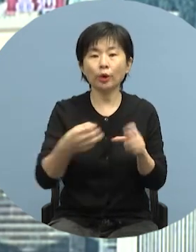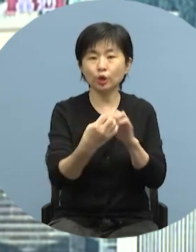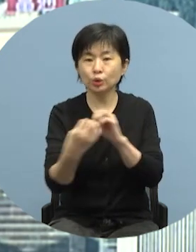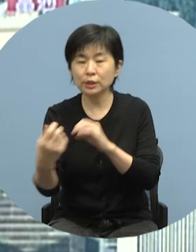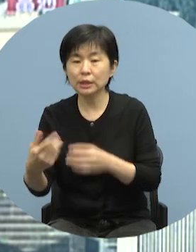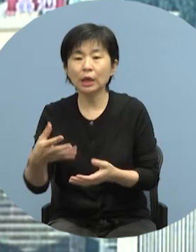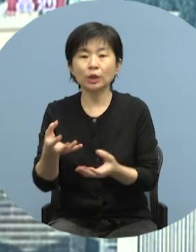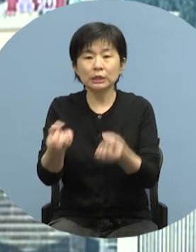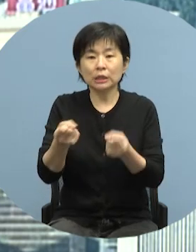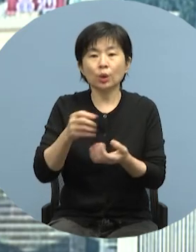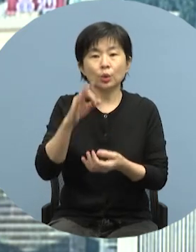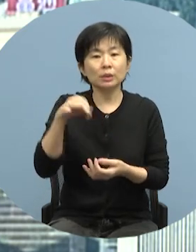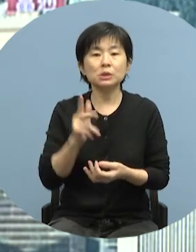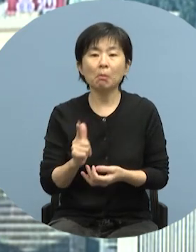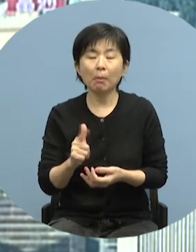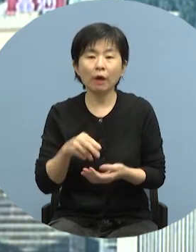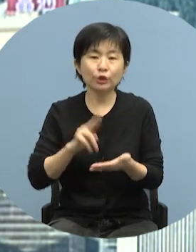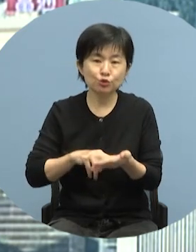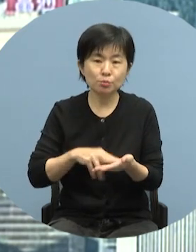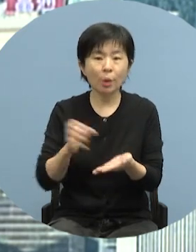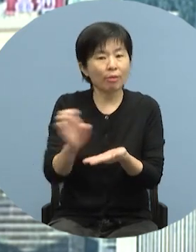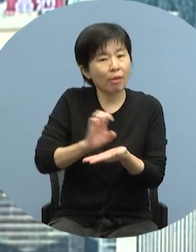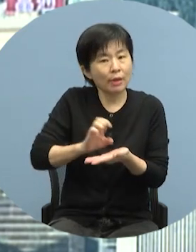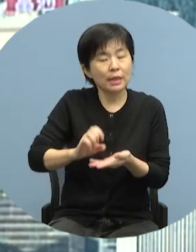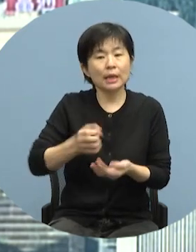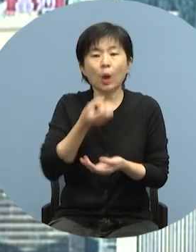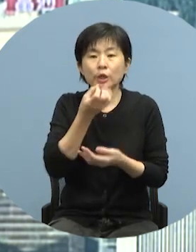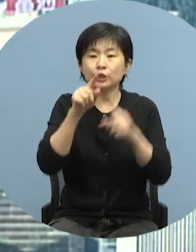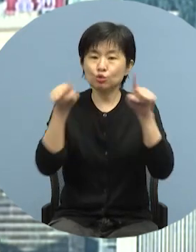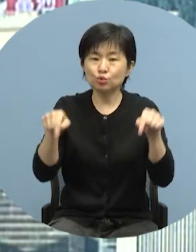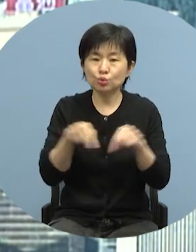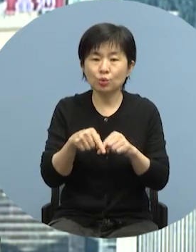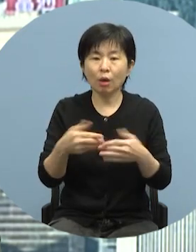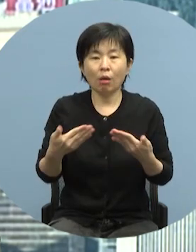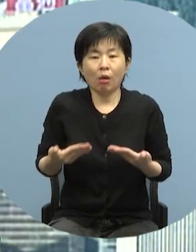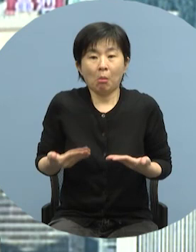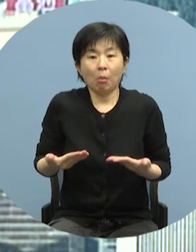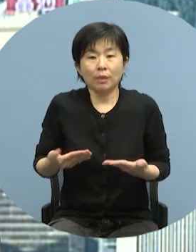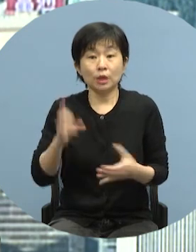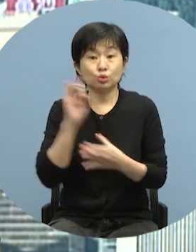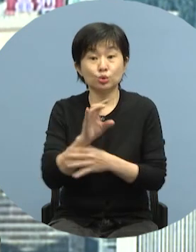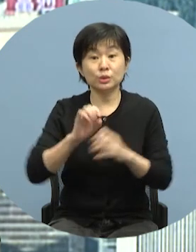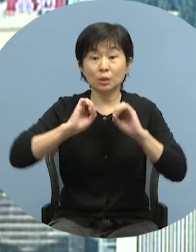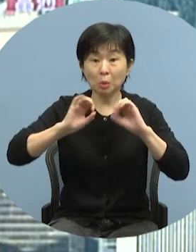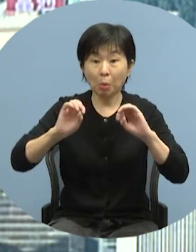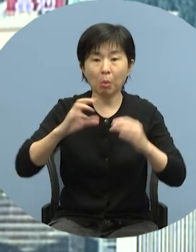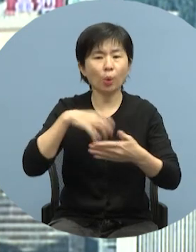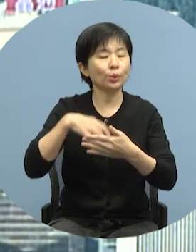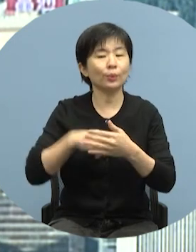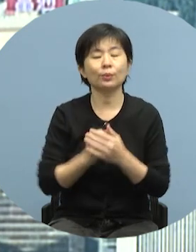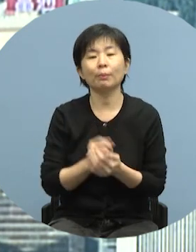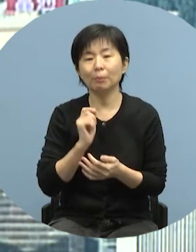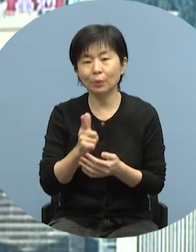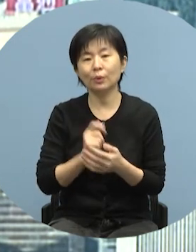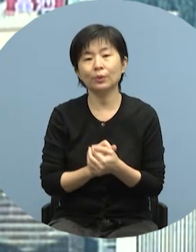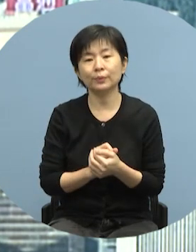有3800份書面或者電郵的意見書。今天當然不會預先公布關於施政報